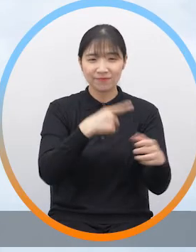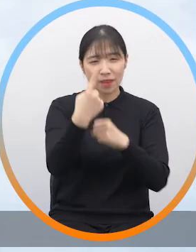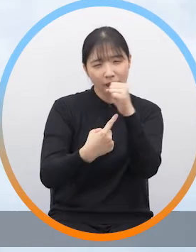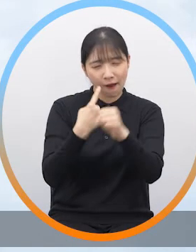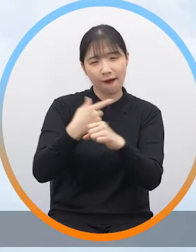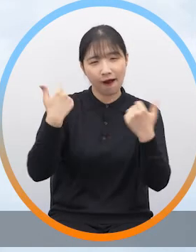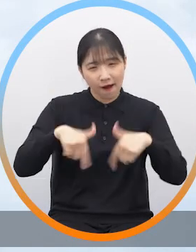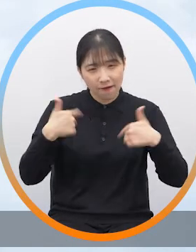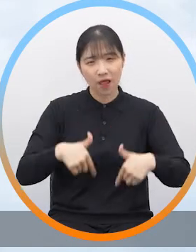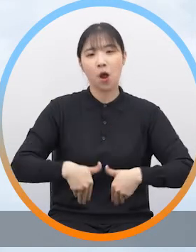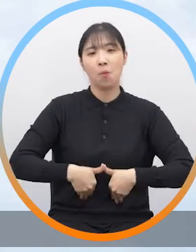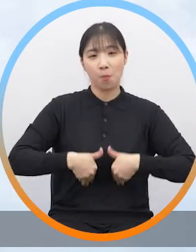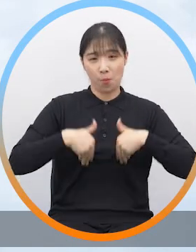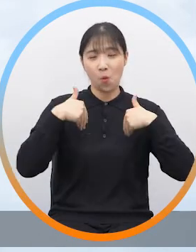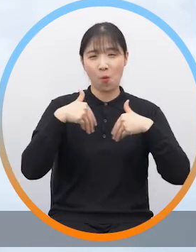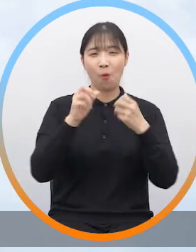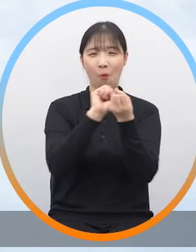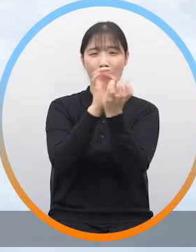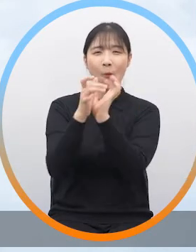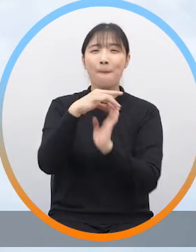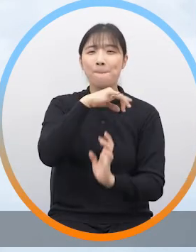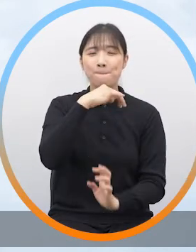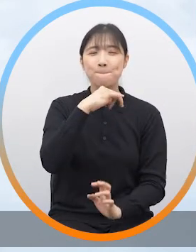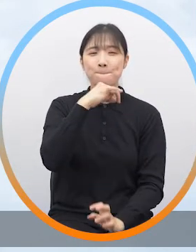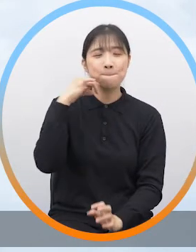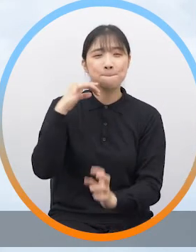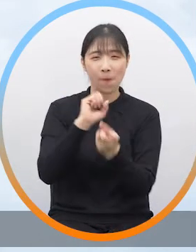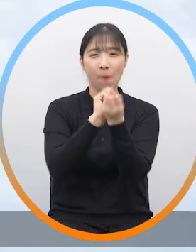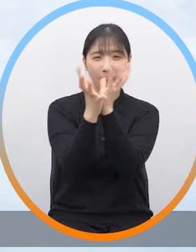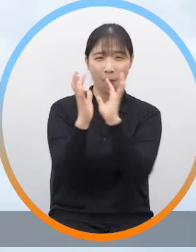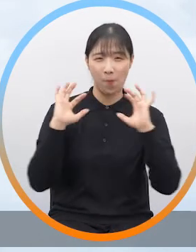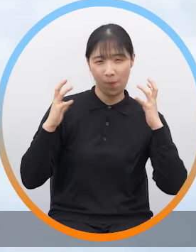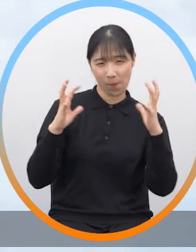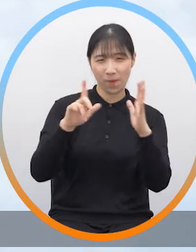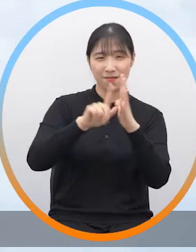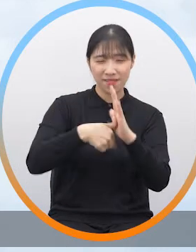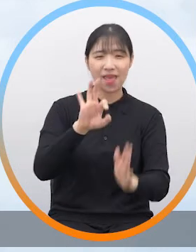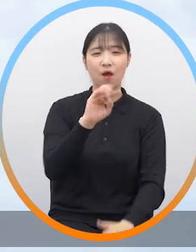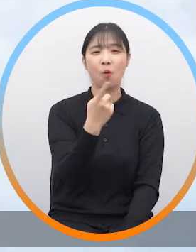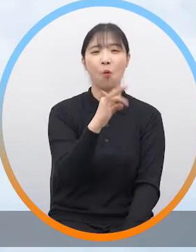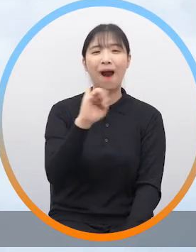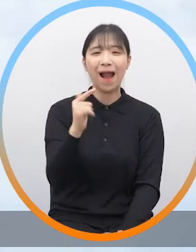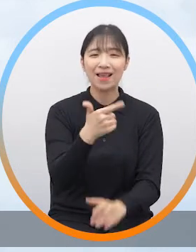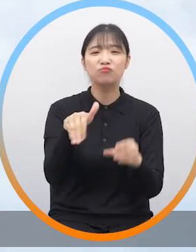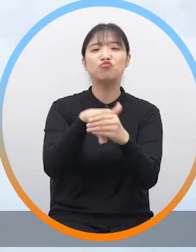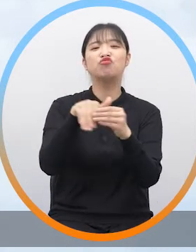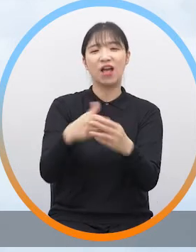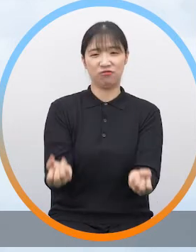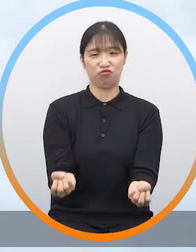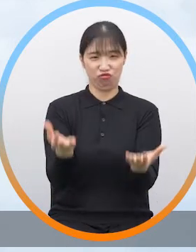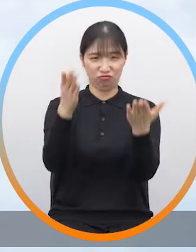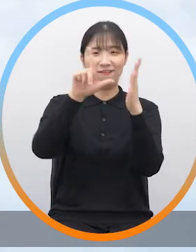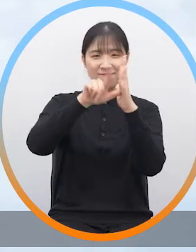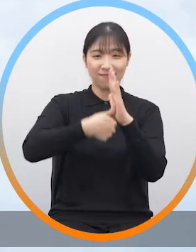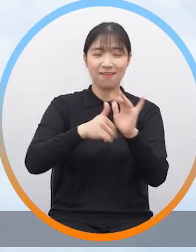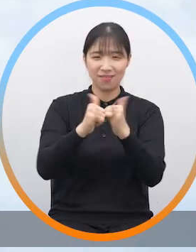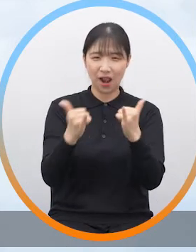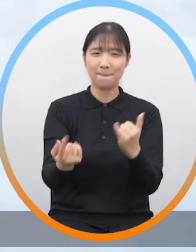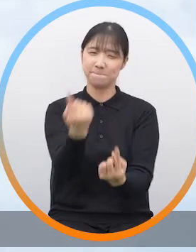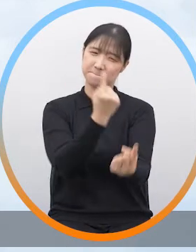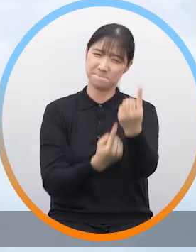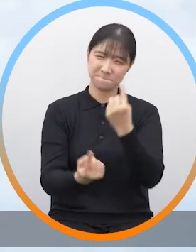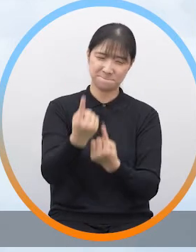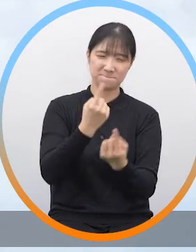매년 봄 벚꽃이 필 때죠. 4월 초 이때 왕인 문화축제가 하는데 많은 분들이 와서